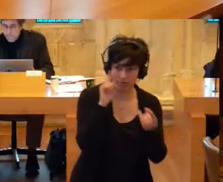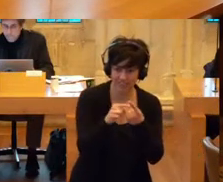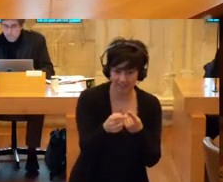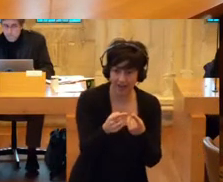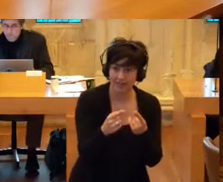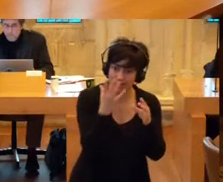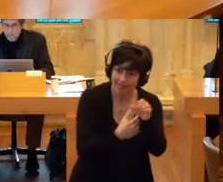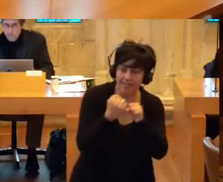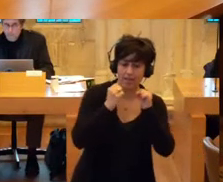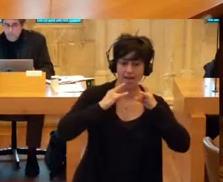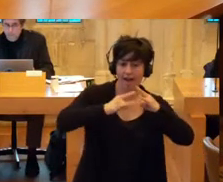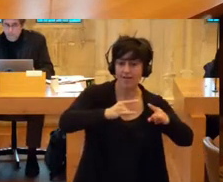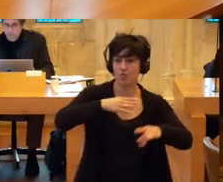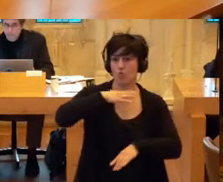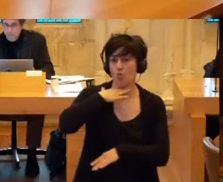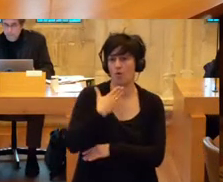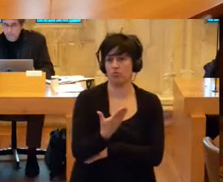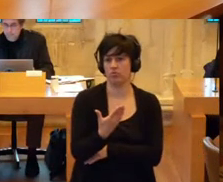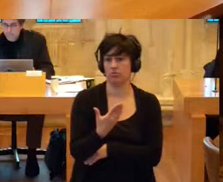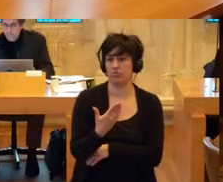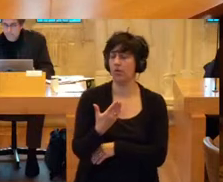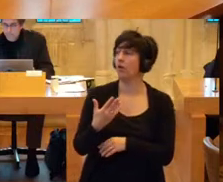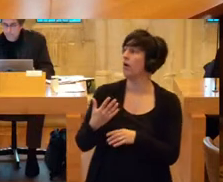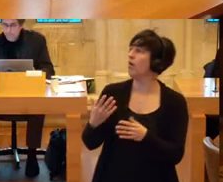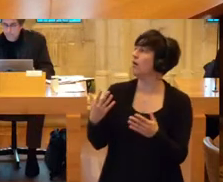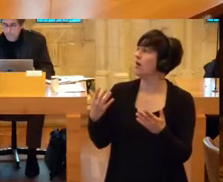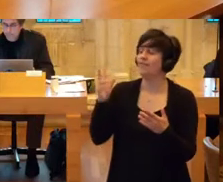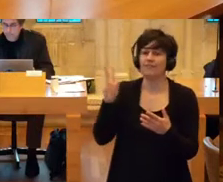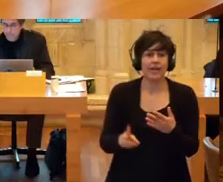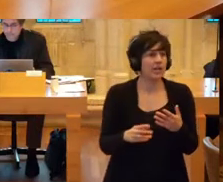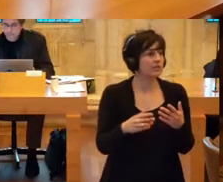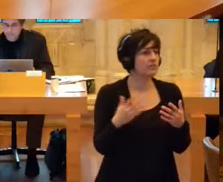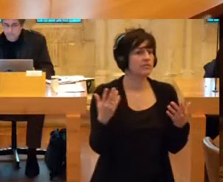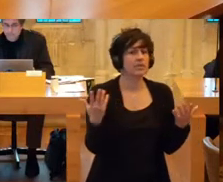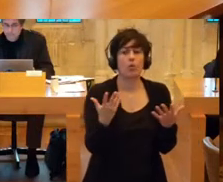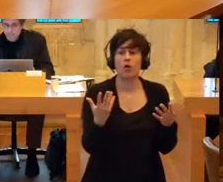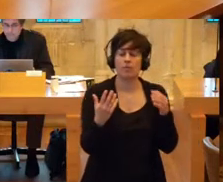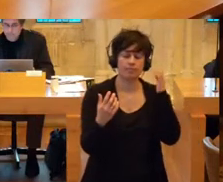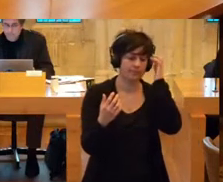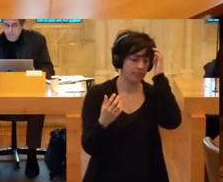comme on l'entendait au XIXe siècle et qui n'est pas non plus une addition